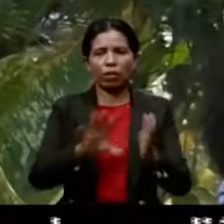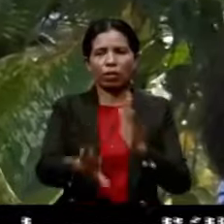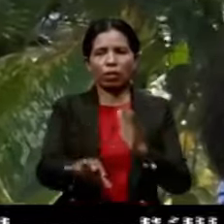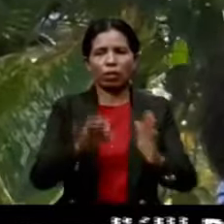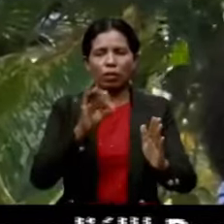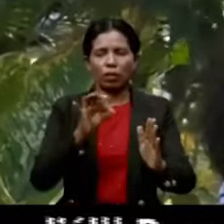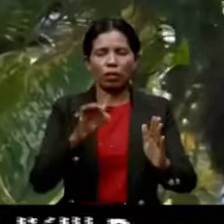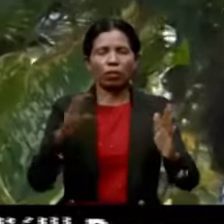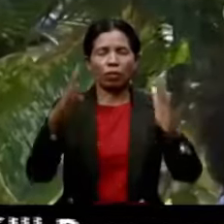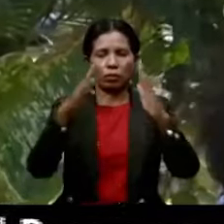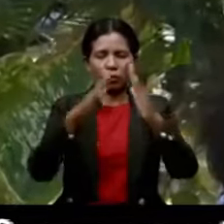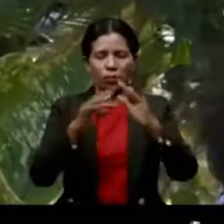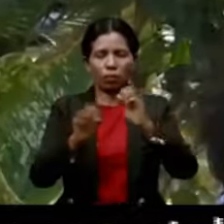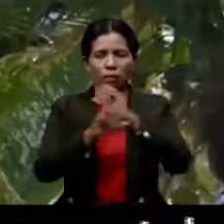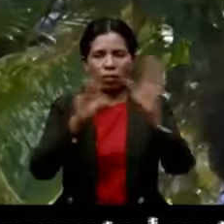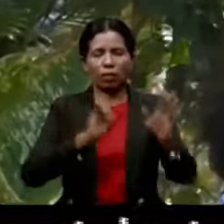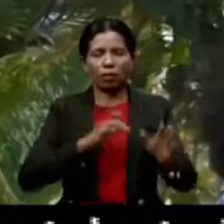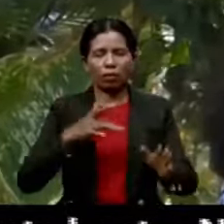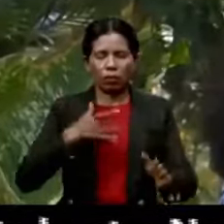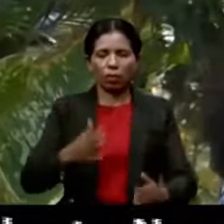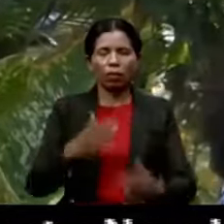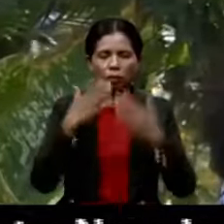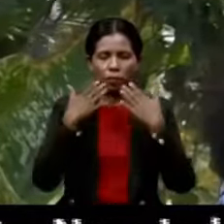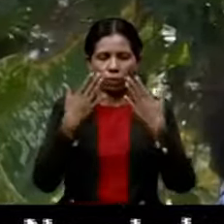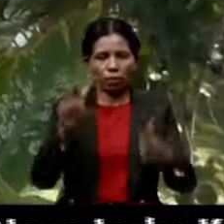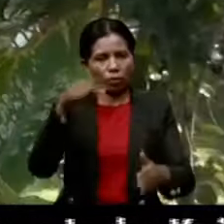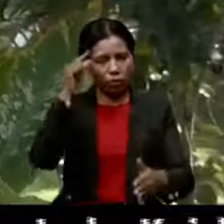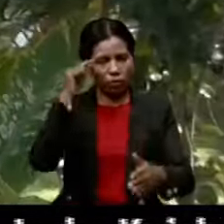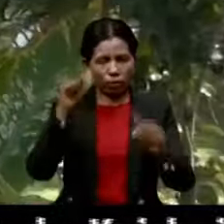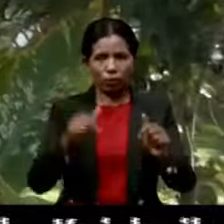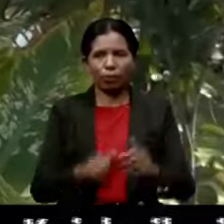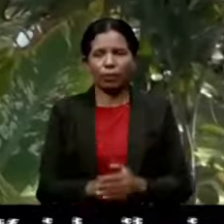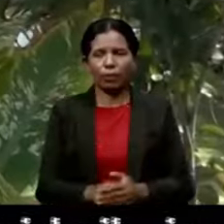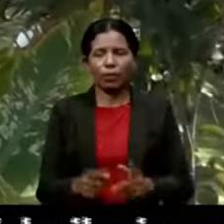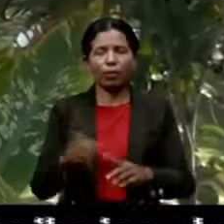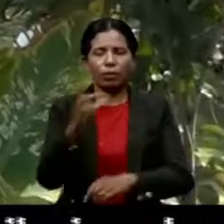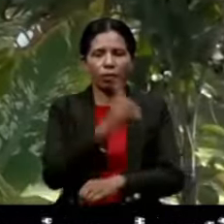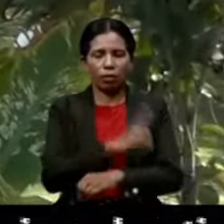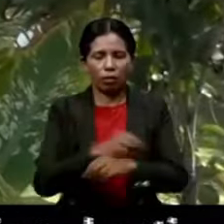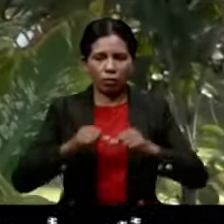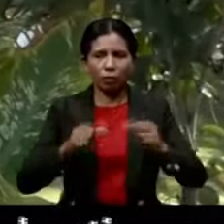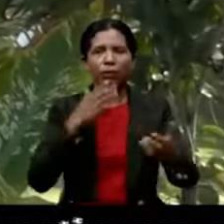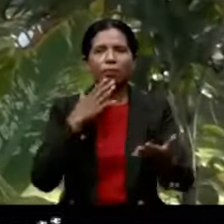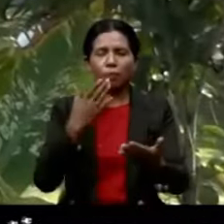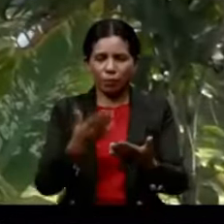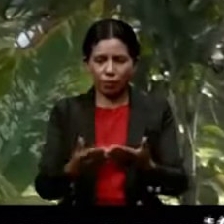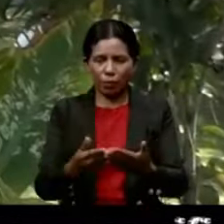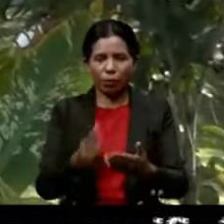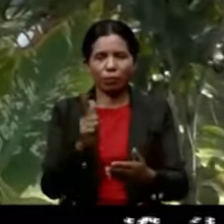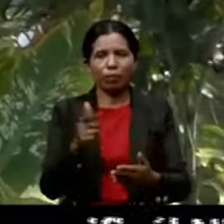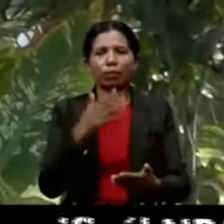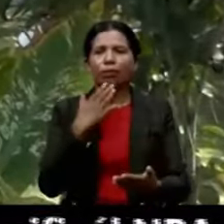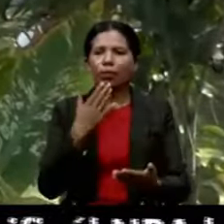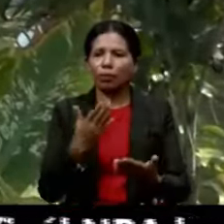pob, naroma ba pobu, hau sinti agar lese tebes ba guberni dene. Olorong ohine halau hodia, binti demayan halau hodia,